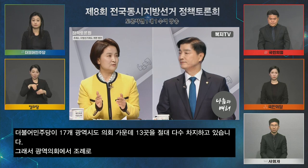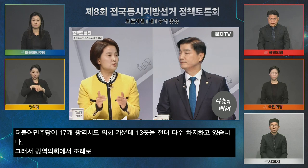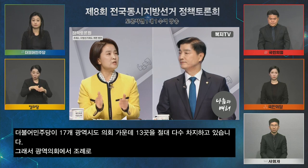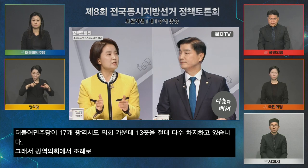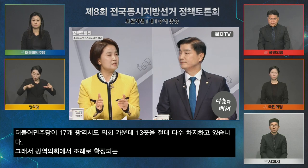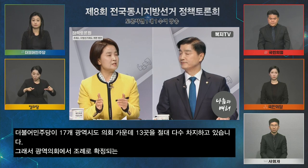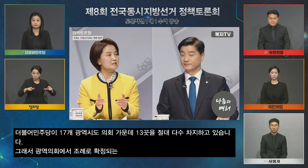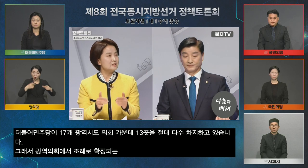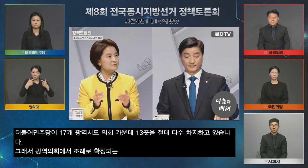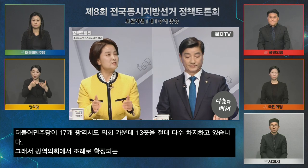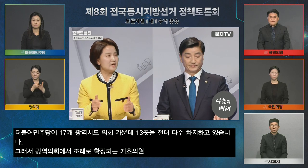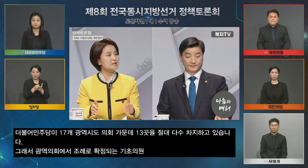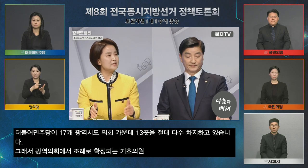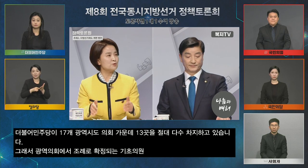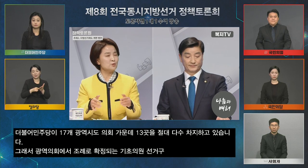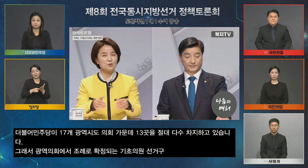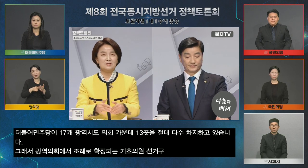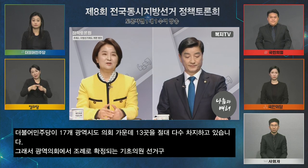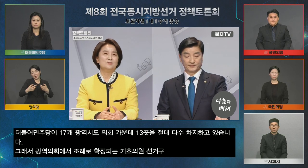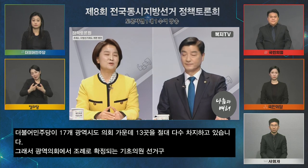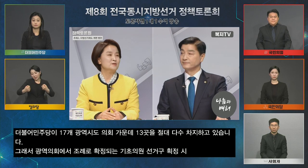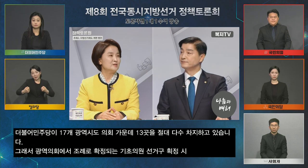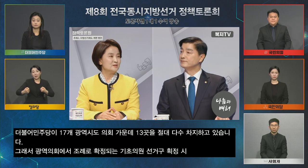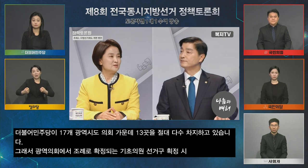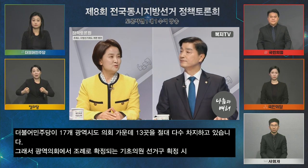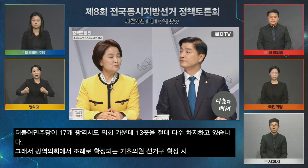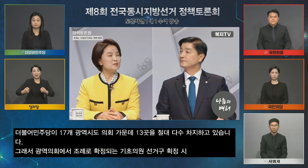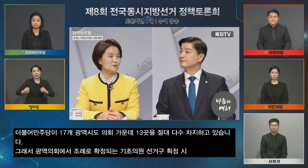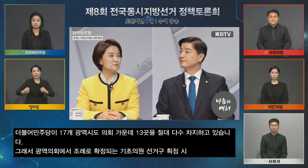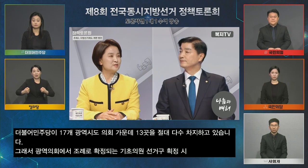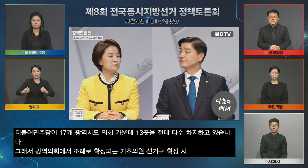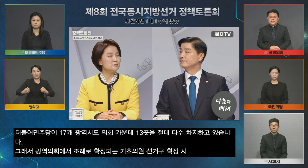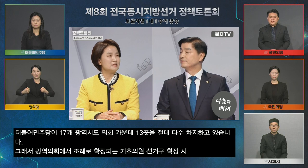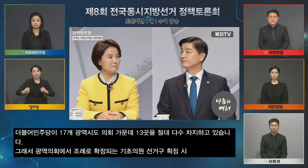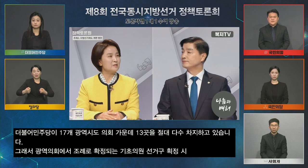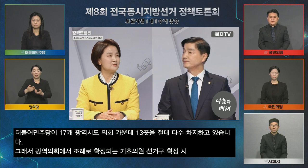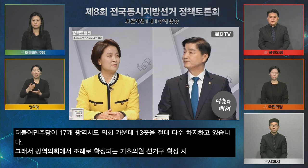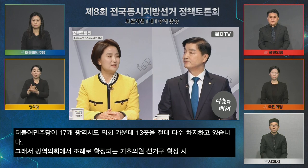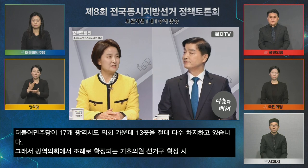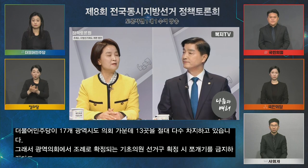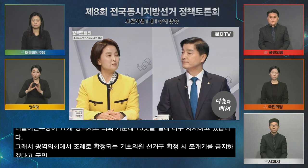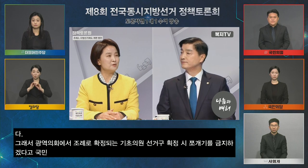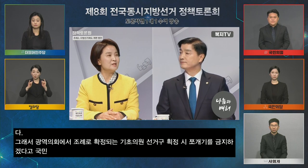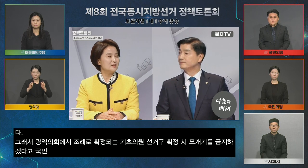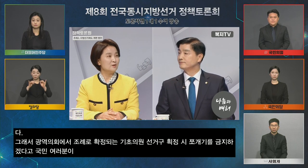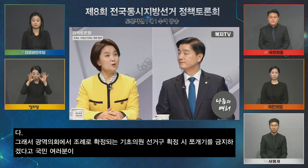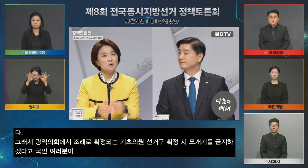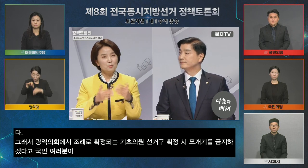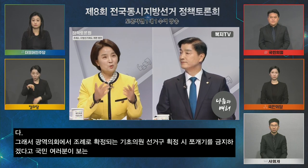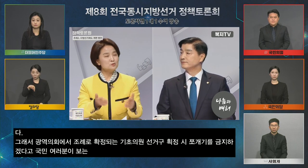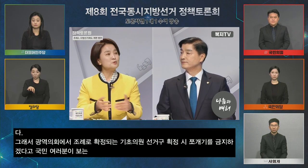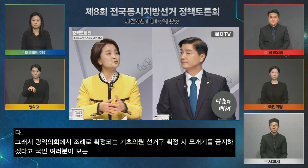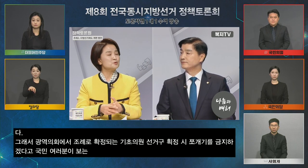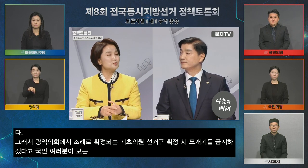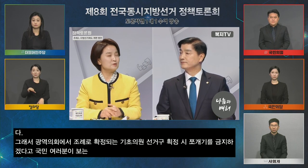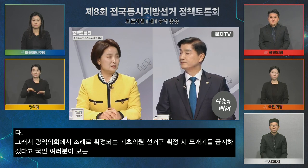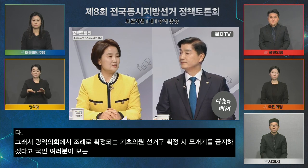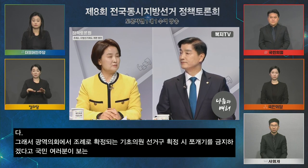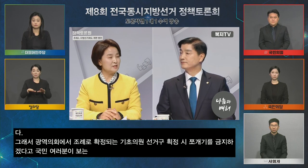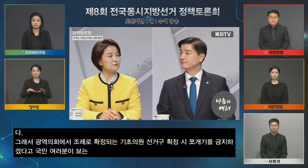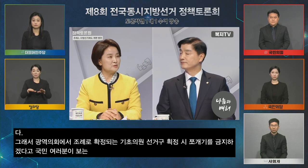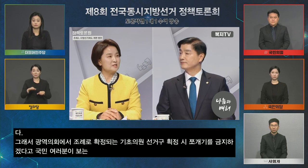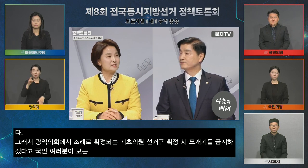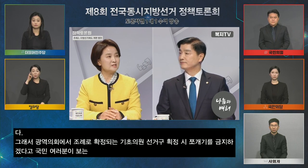쪼개기를 금지하겠다고 국민 여러분이 보는 앞에서 다시 한번 뭐 윤호중